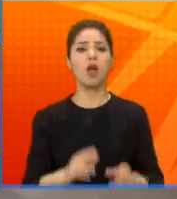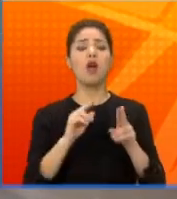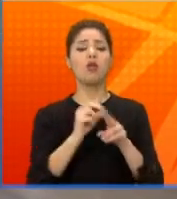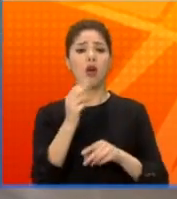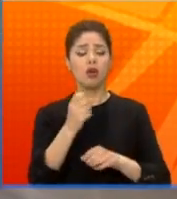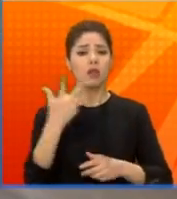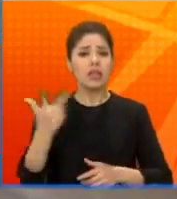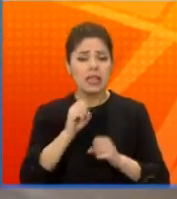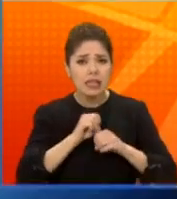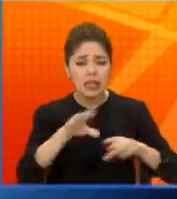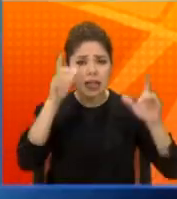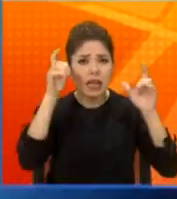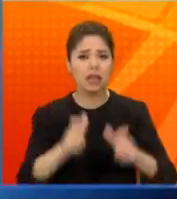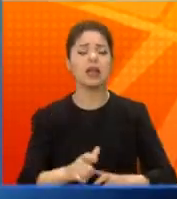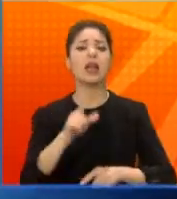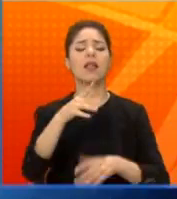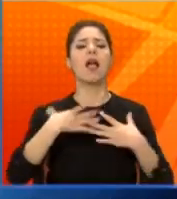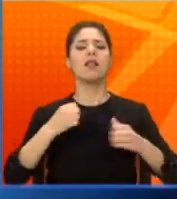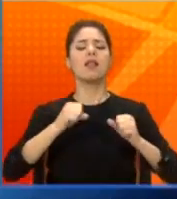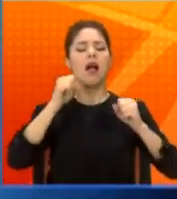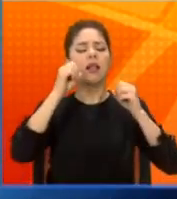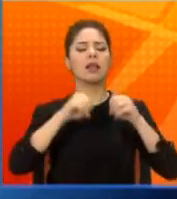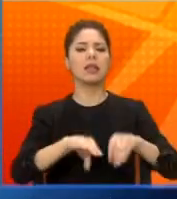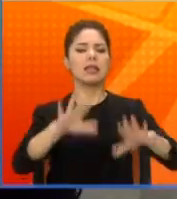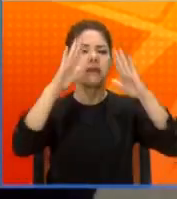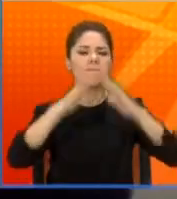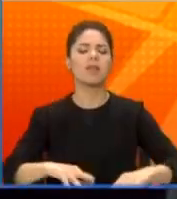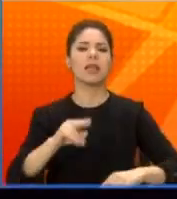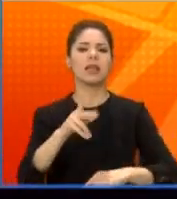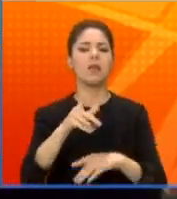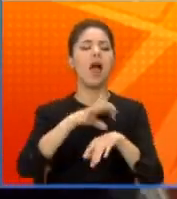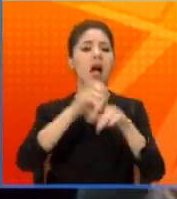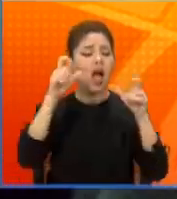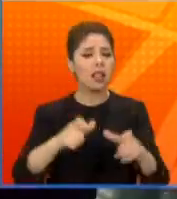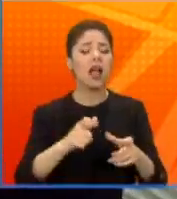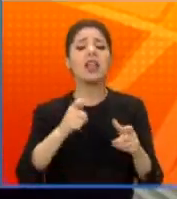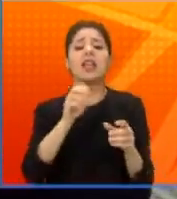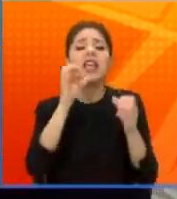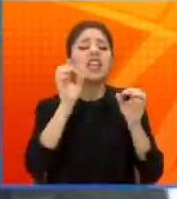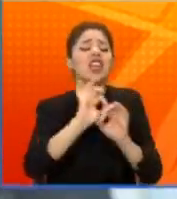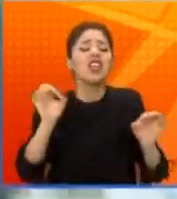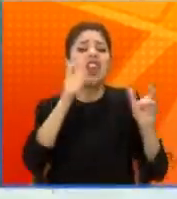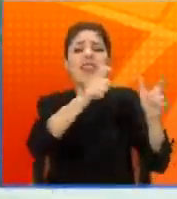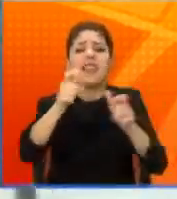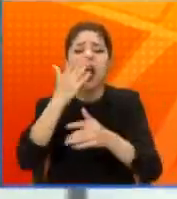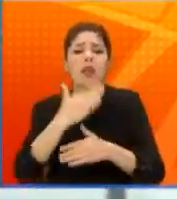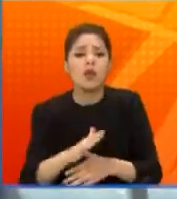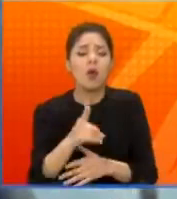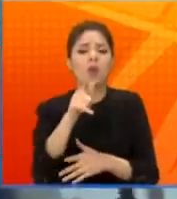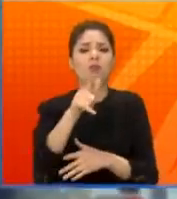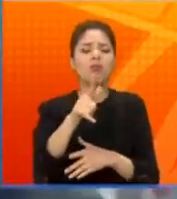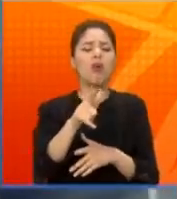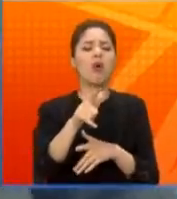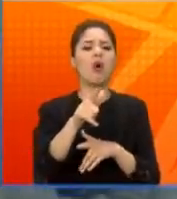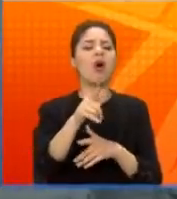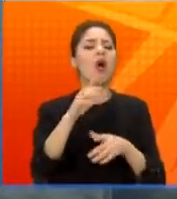Virüsün hızla yayıldığı ülkelerde sağlık sistemi çökme noktasında, hastanelerde adım atacak yer yok, yoğun bakım ünitelerinde